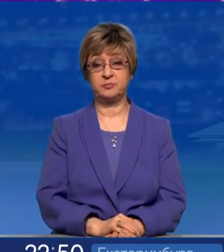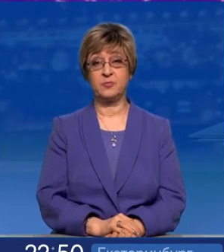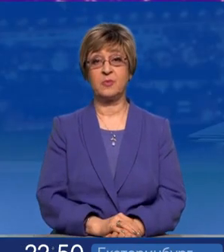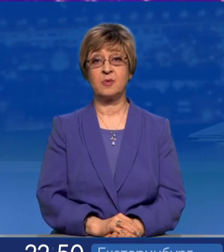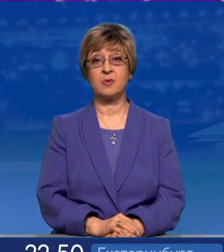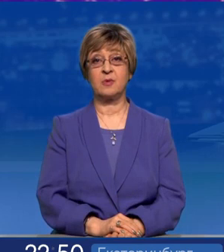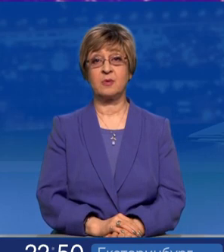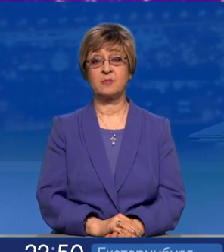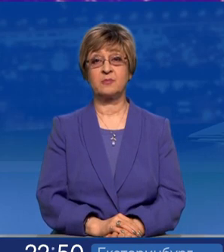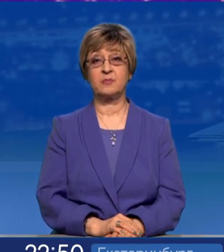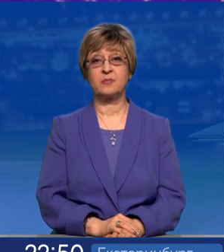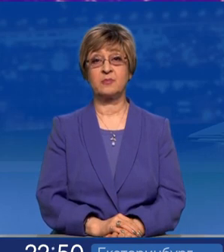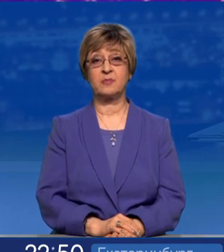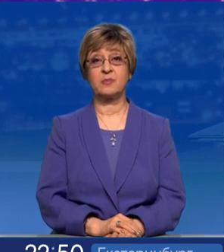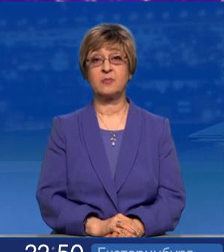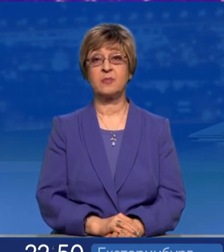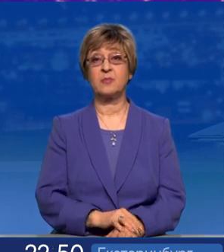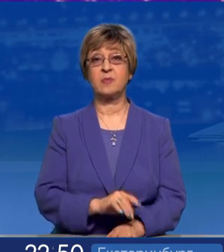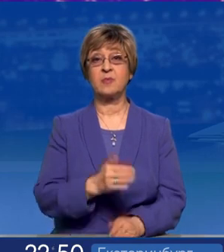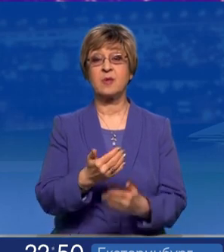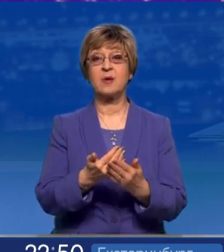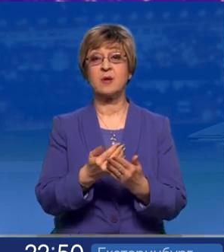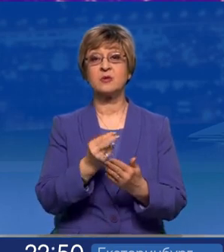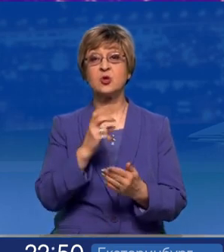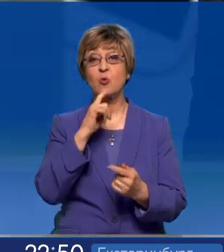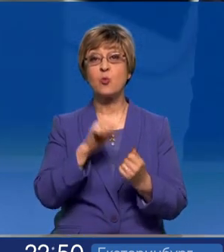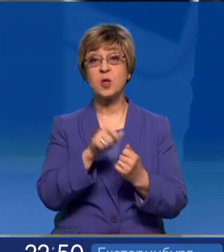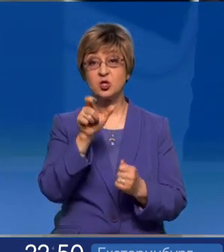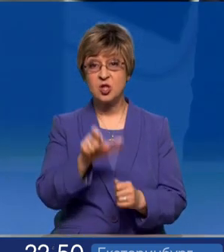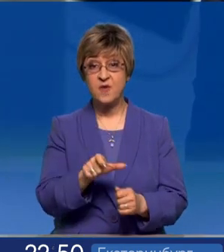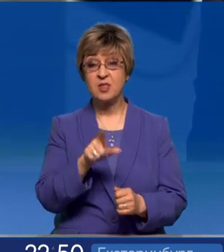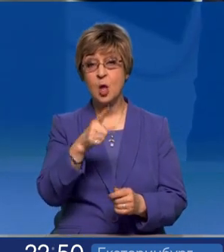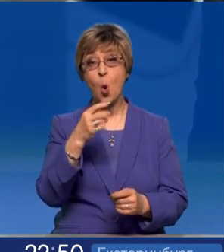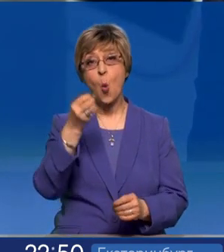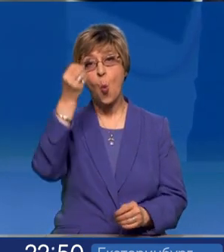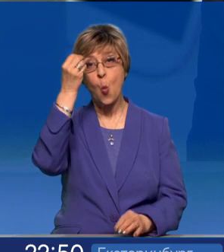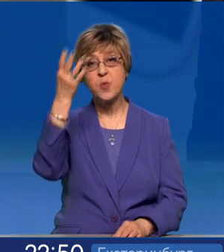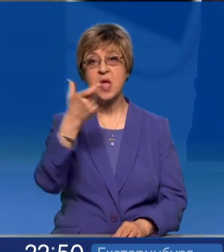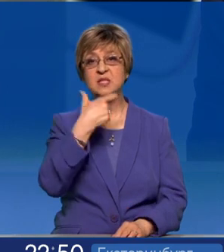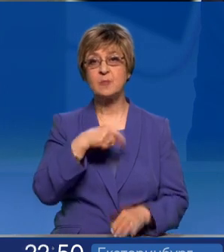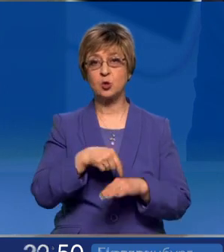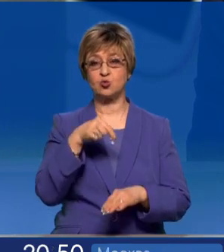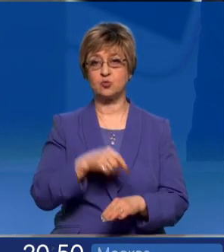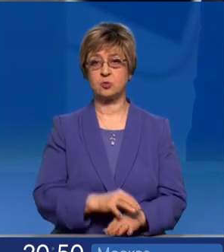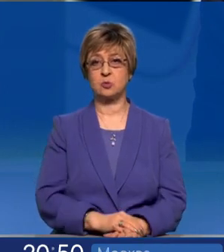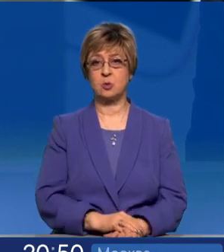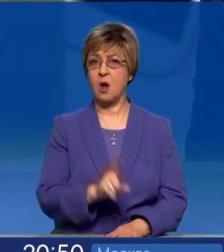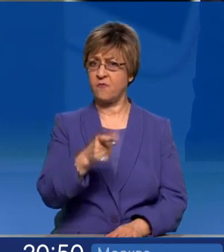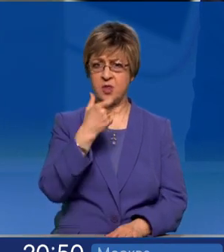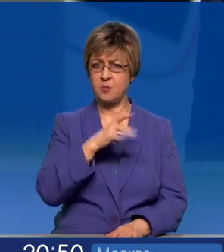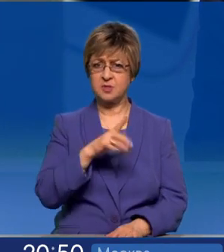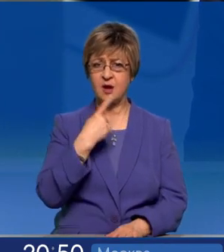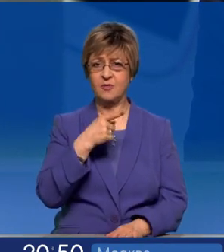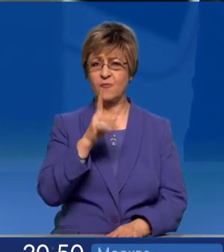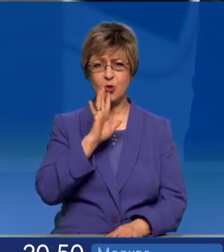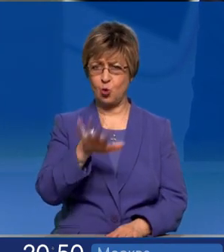идиотней перед тобой на экране человек, да, тем все-таки умнее ты себя начинаешь чувствовать. Простите, но вы же сейчас не про себя говорите. Вы же не